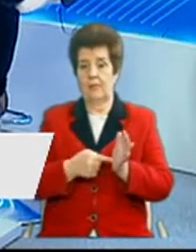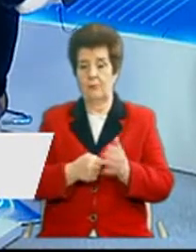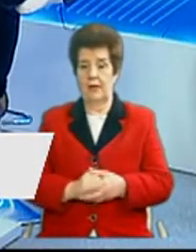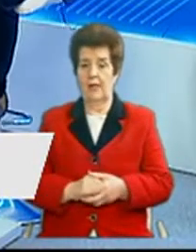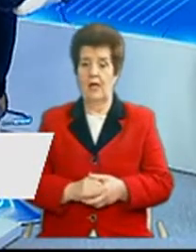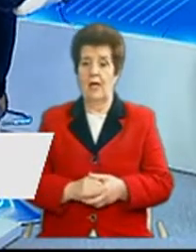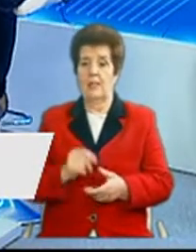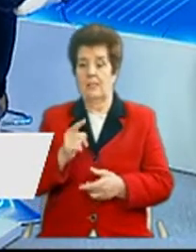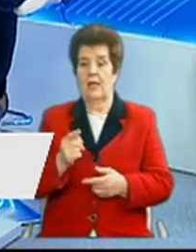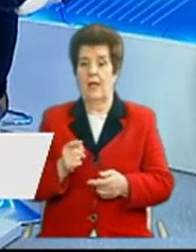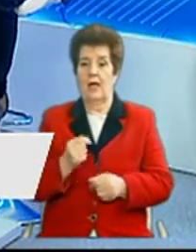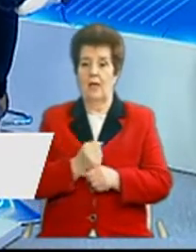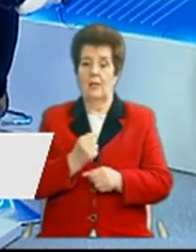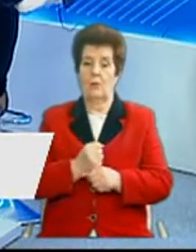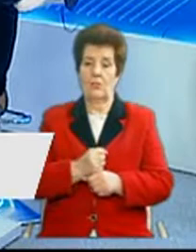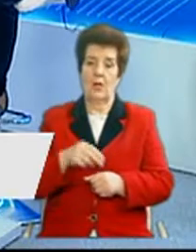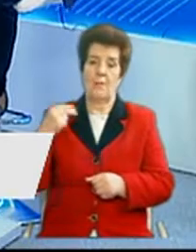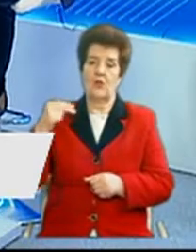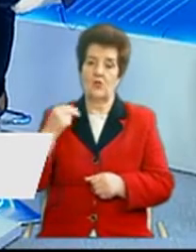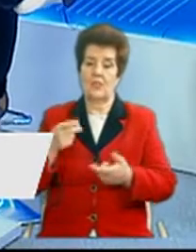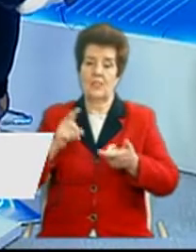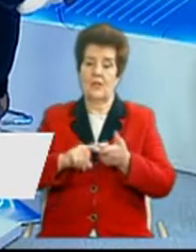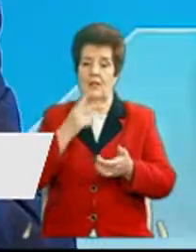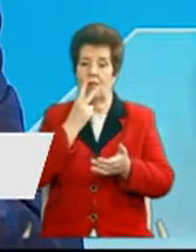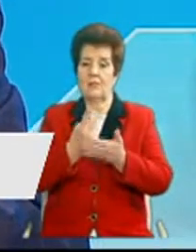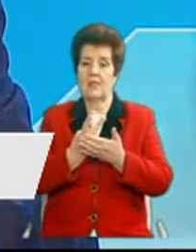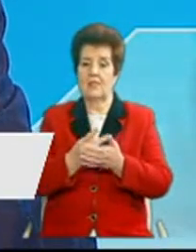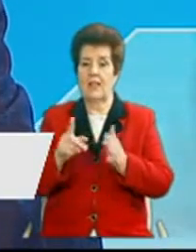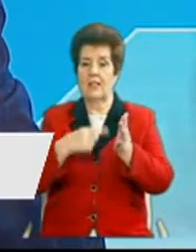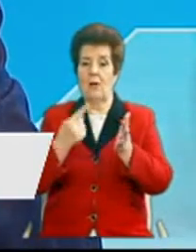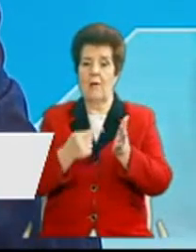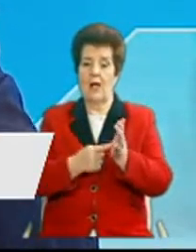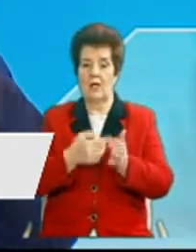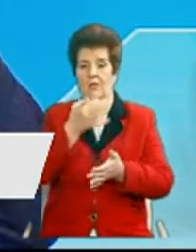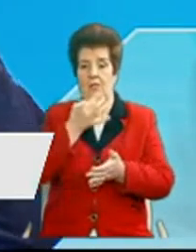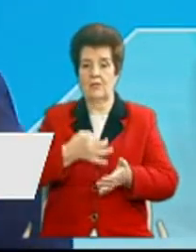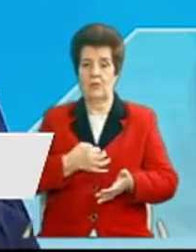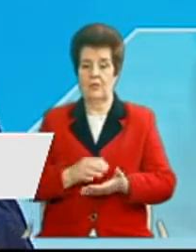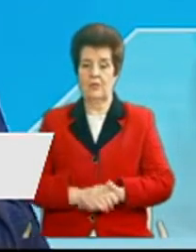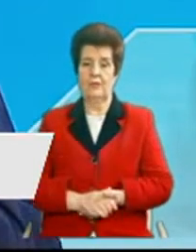atribuțiile președintelui. Extrageți o întrebare și vă rog să răspundeți.